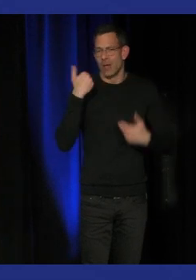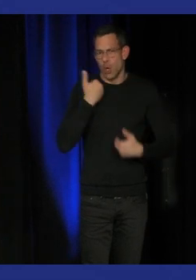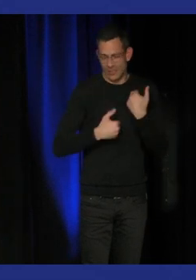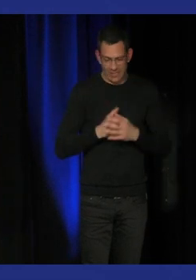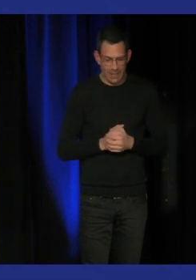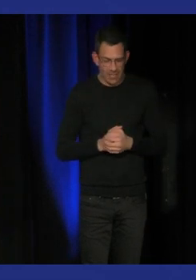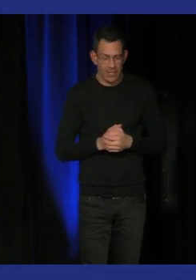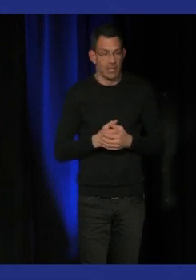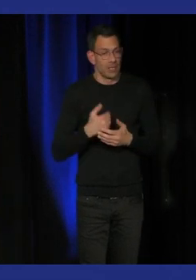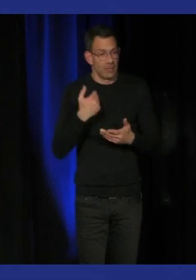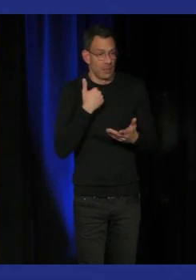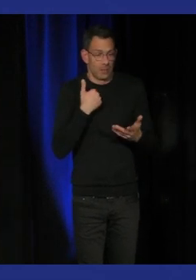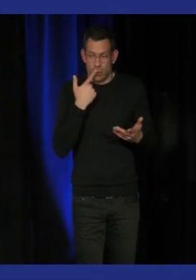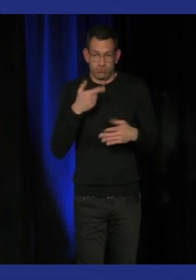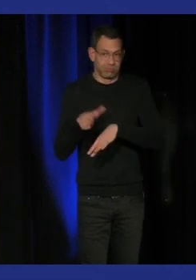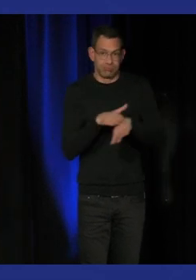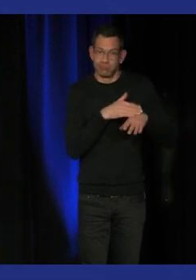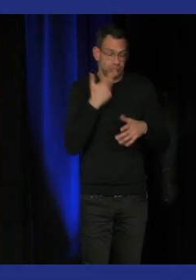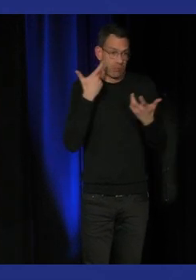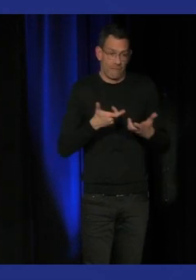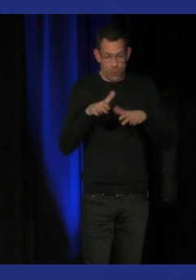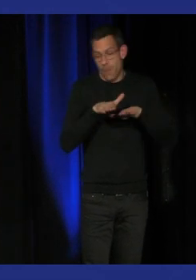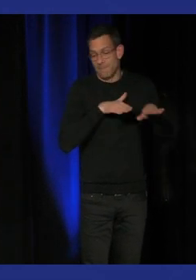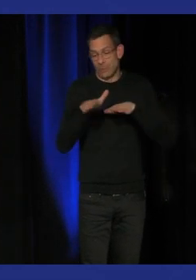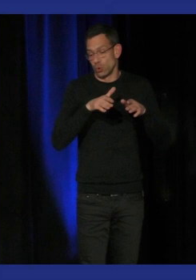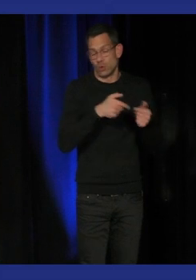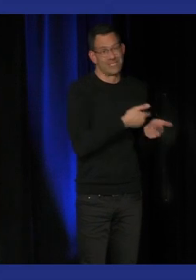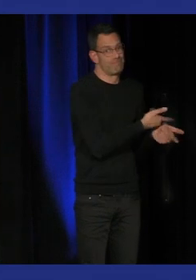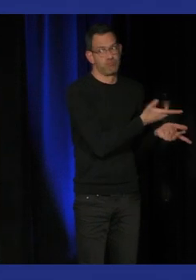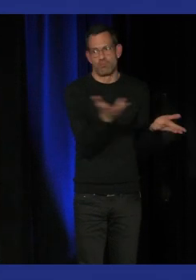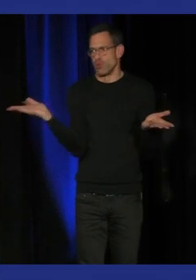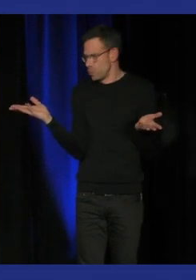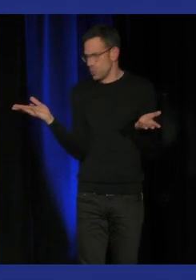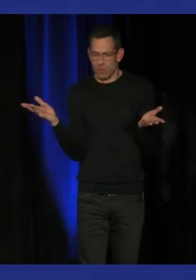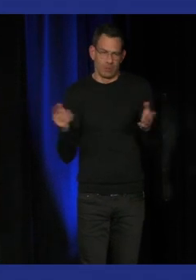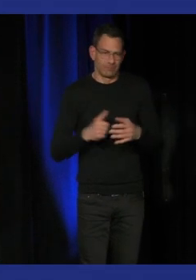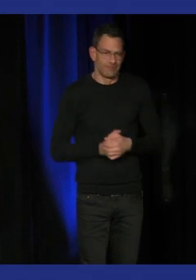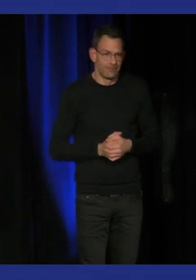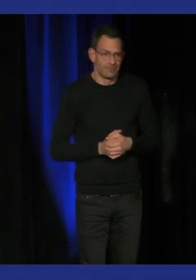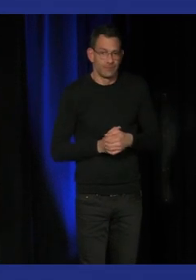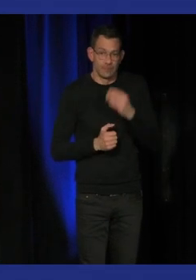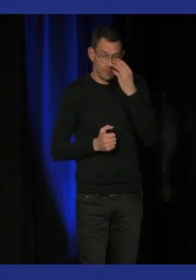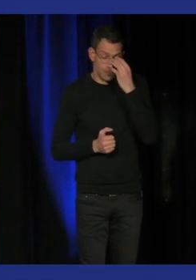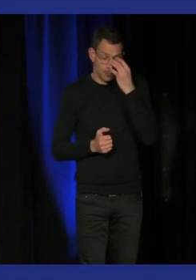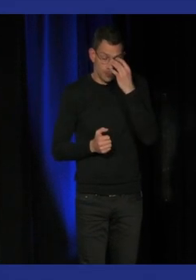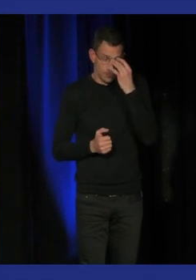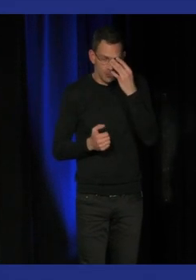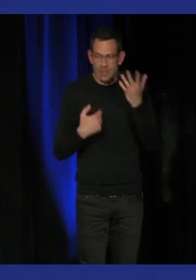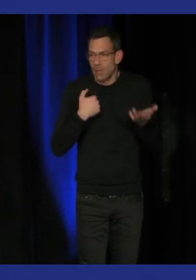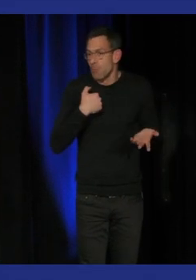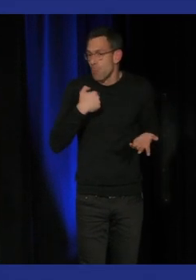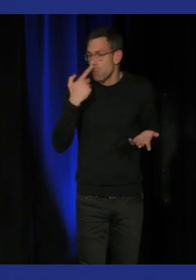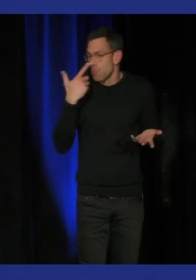un polythéisme méthodologique. Polythéisme méthodologique, ça veut dire que je considère qu'on ne peut